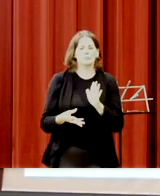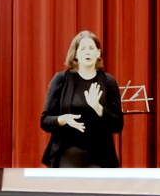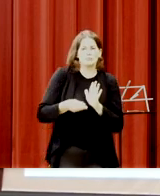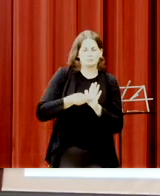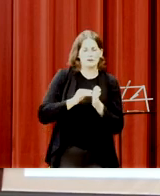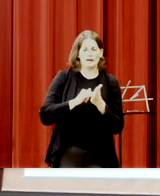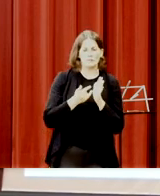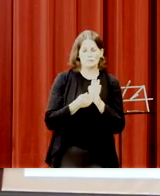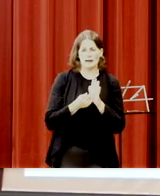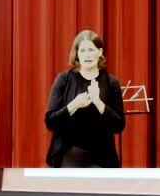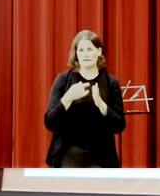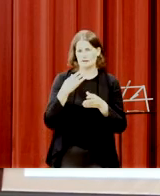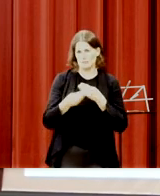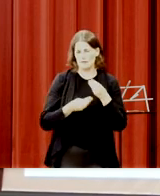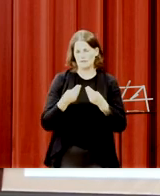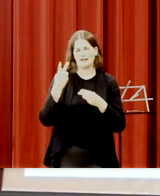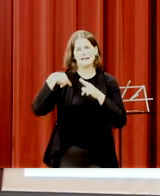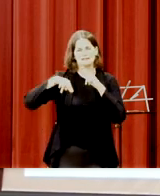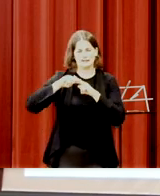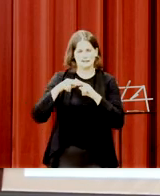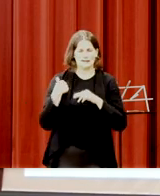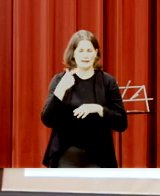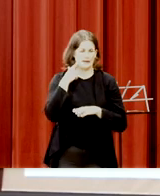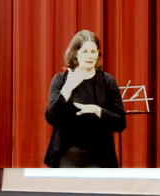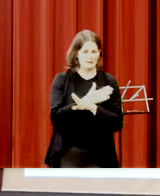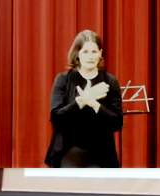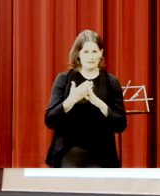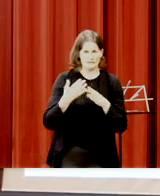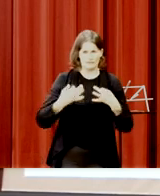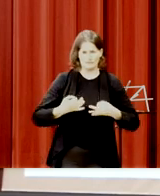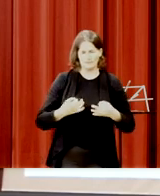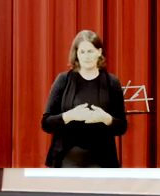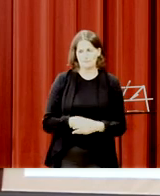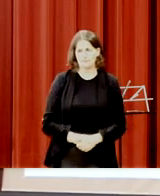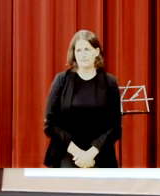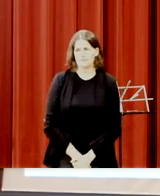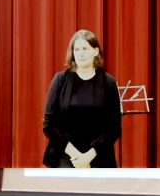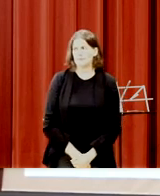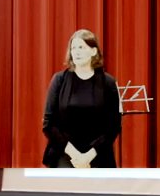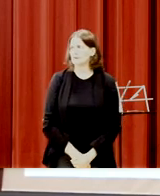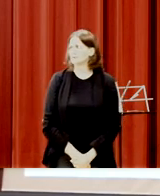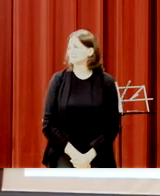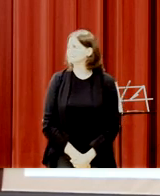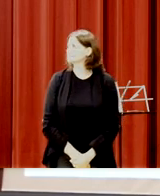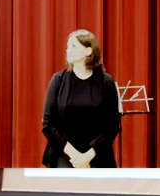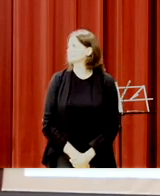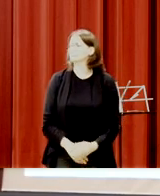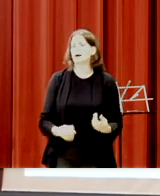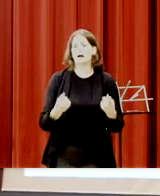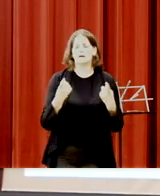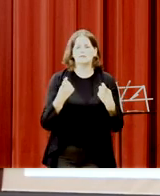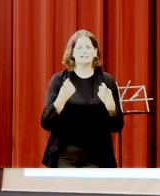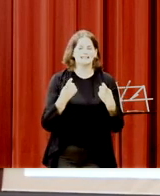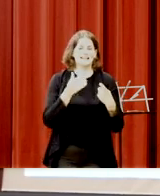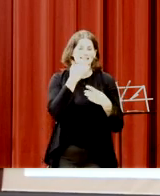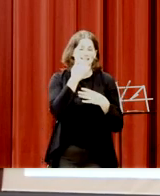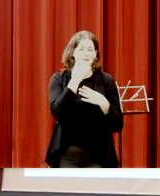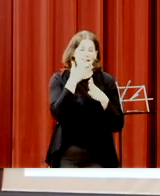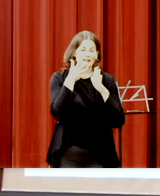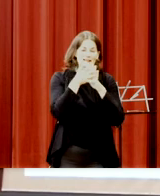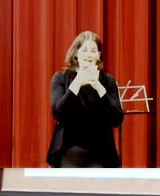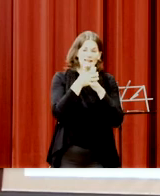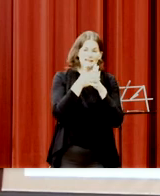Falta saber la lletra petita, no la tenim. Per tant, fer tota la cançó sense la lletra petita és